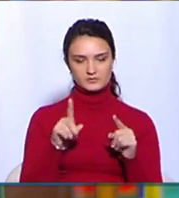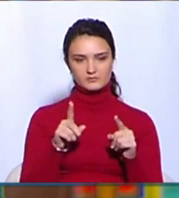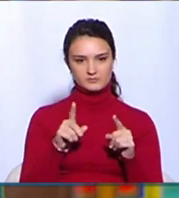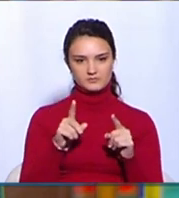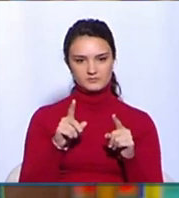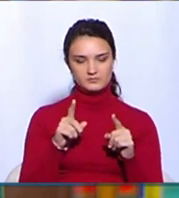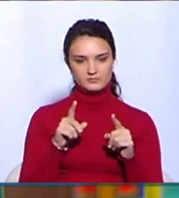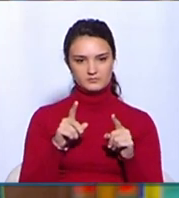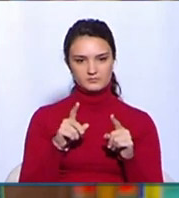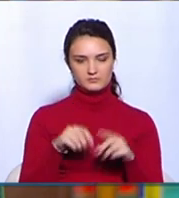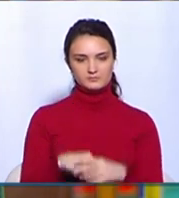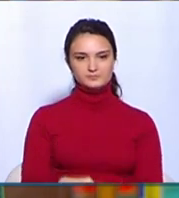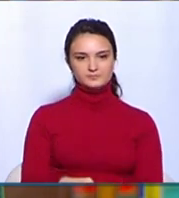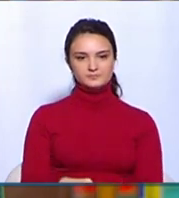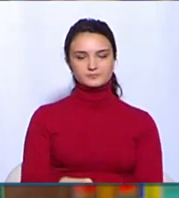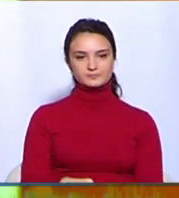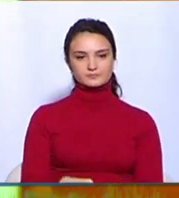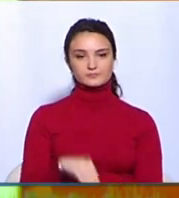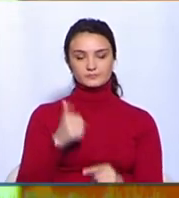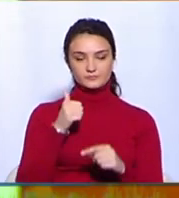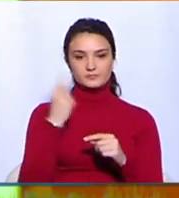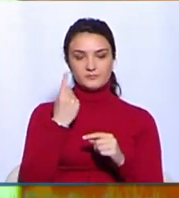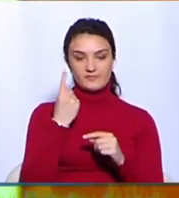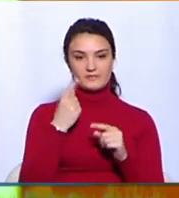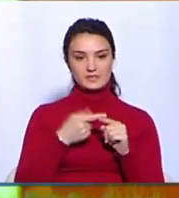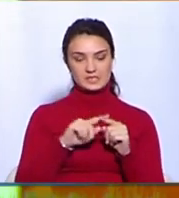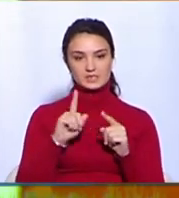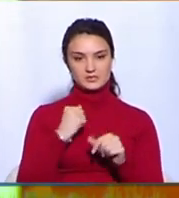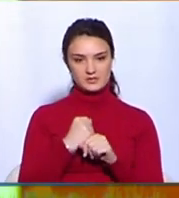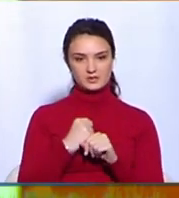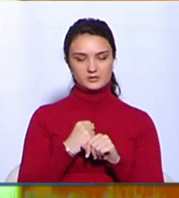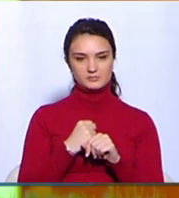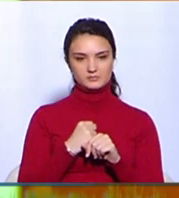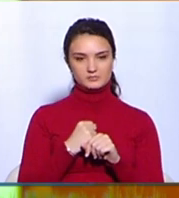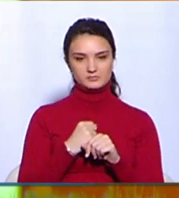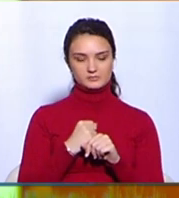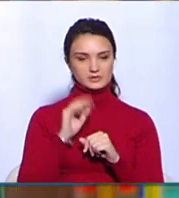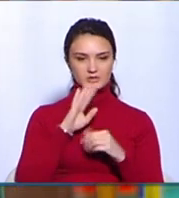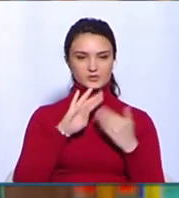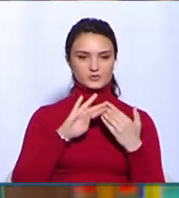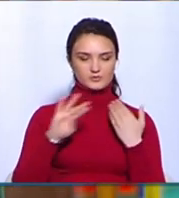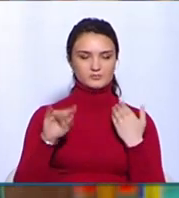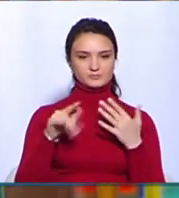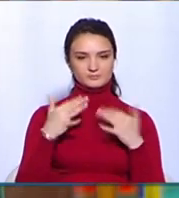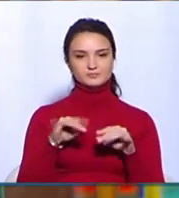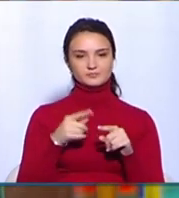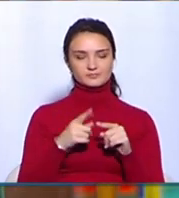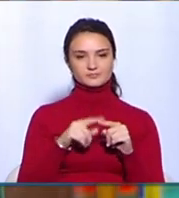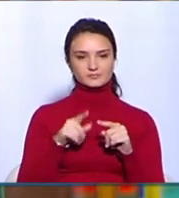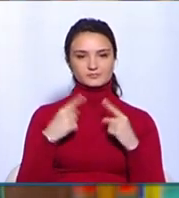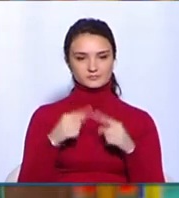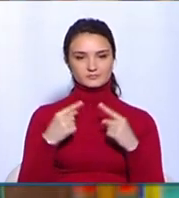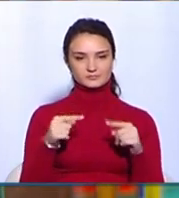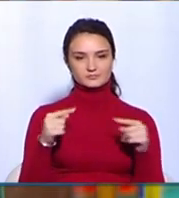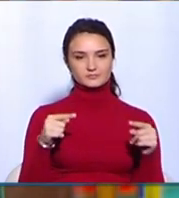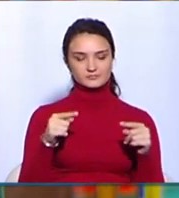გარდა ერთისა, თორე როგორც კი პირველ ნაბიჯს დგავდა შორდები დედას, უკვე გარკვეულ წილად